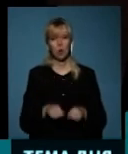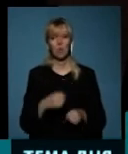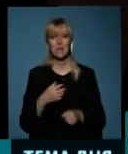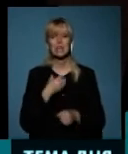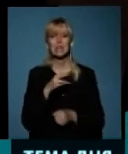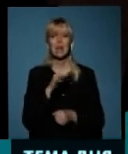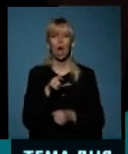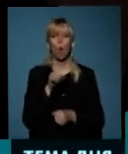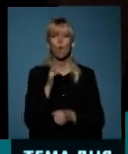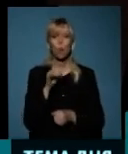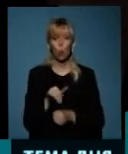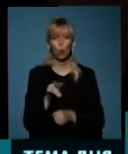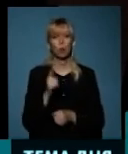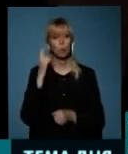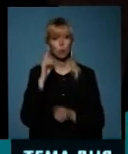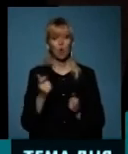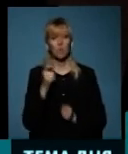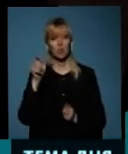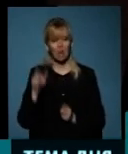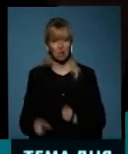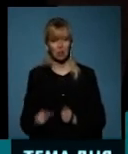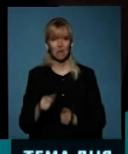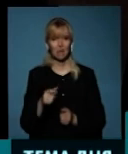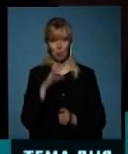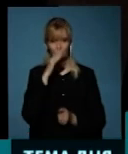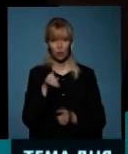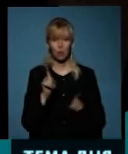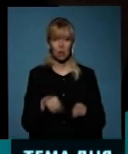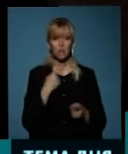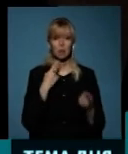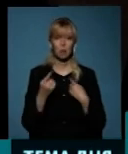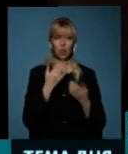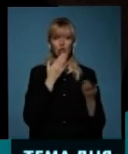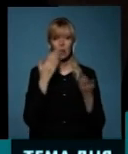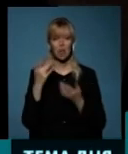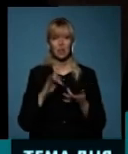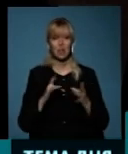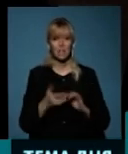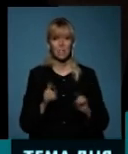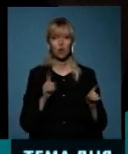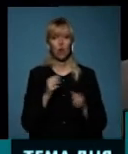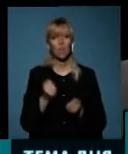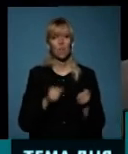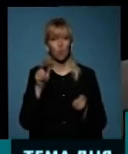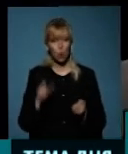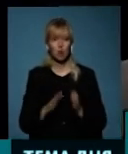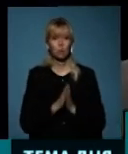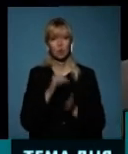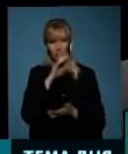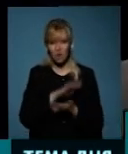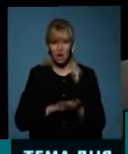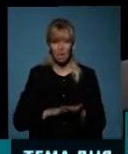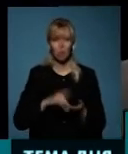страховку. І думаю, що власник маршруту, ну так як ви даже спілкувалися, я читав в інтернеті, що і водій просив вибачення,